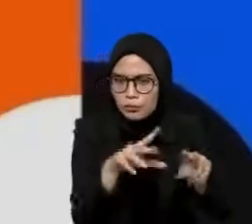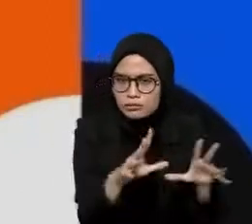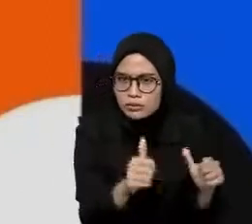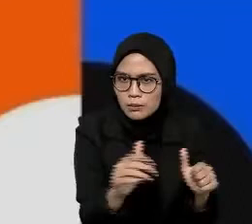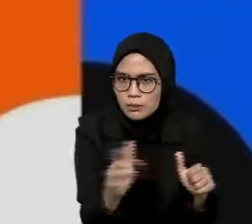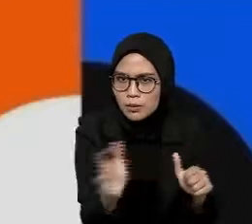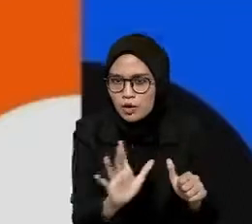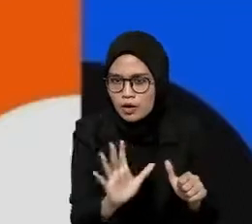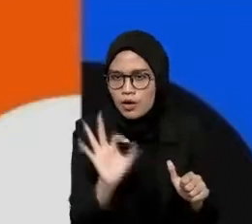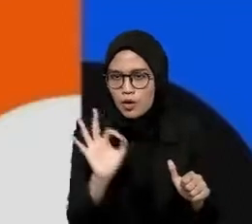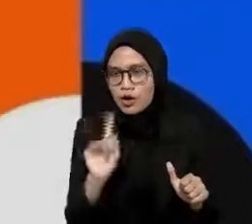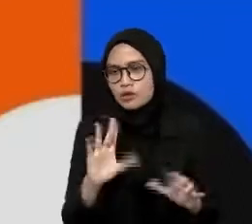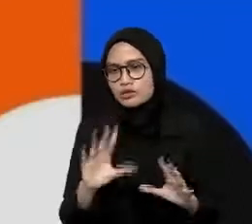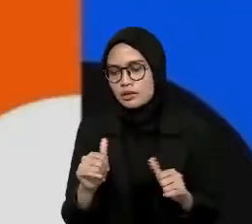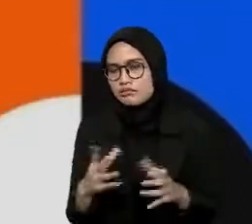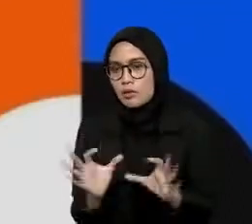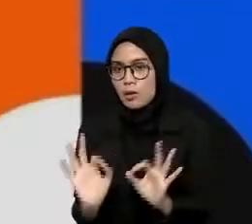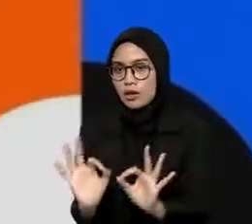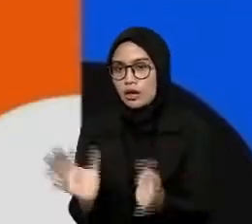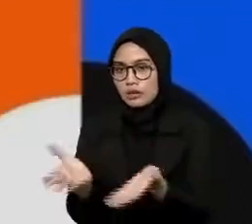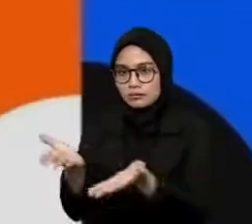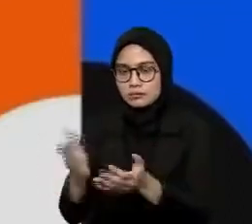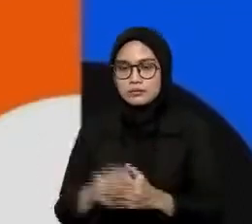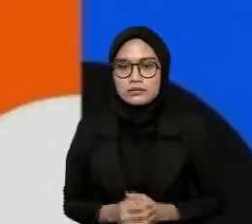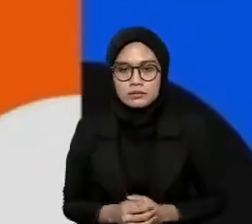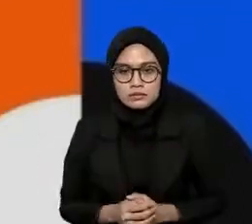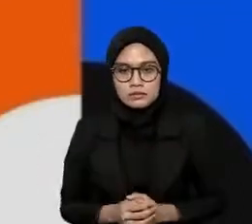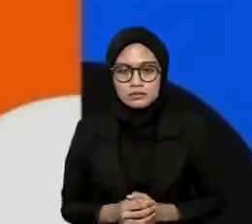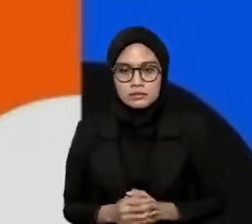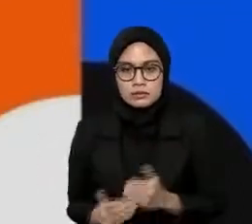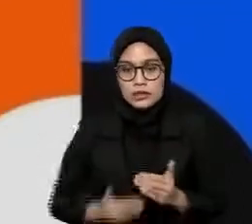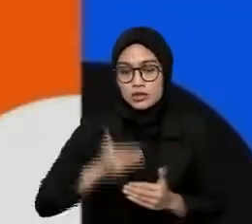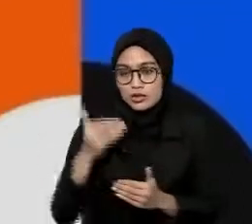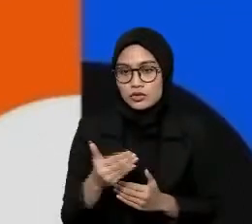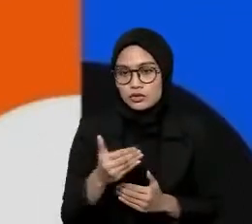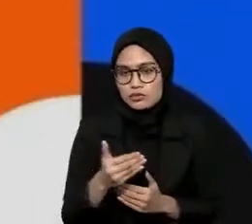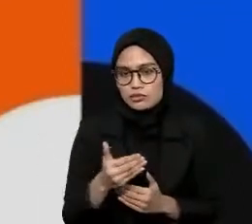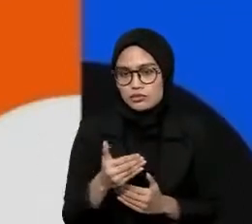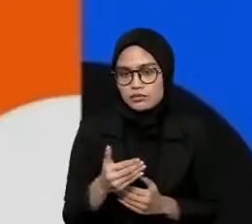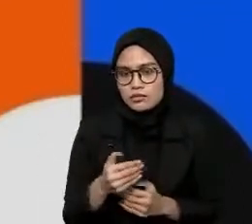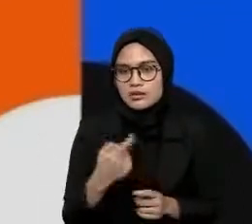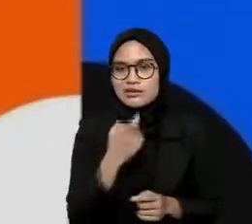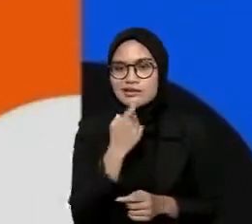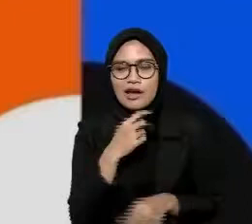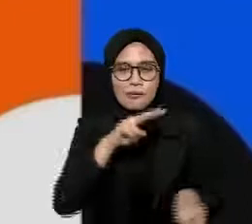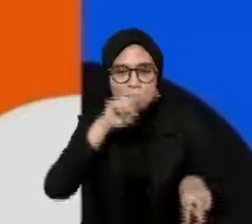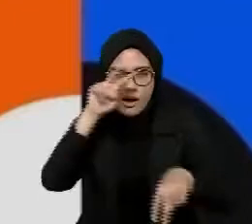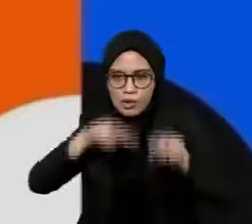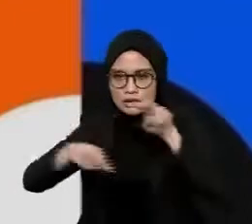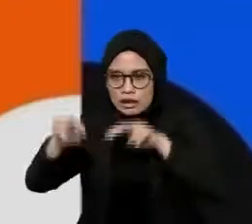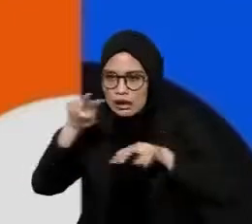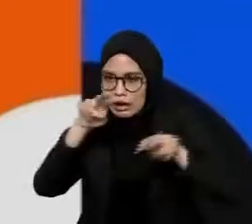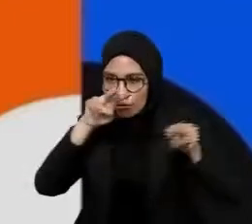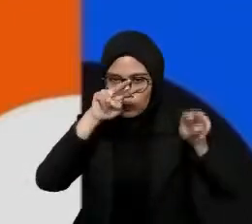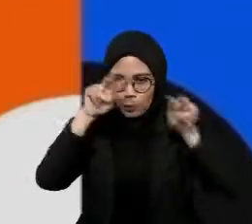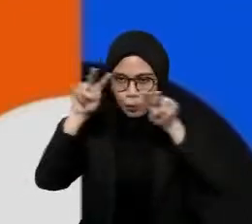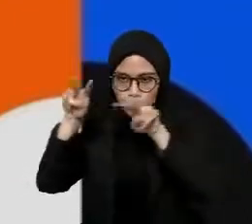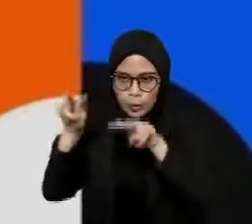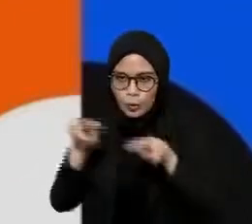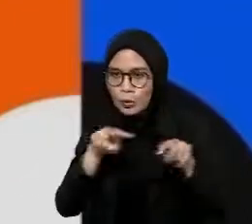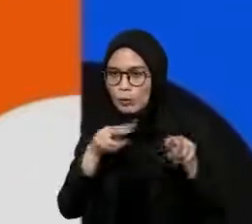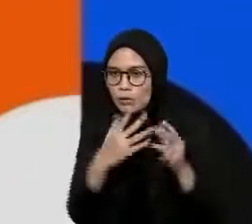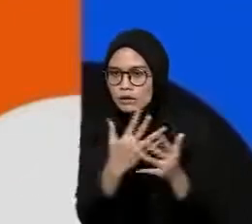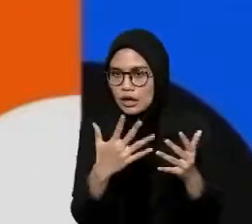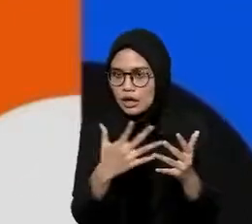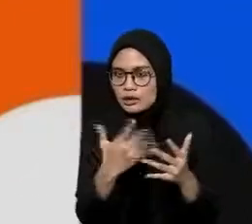Kemudian yang terakhir adalah kami juga melakukan peningkatan pengawasan terhadap penerapan protokol kesehatan dan